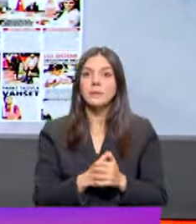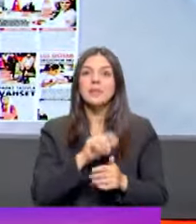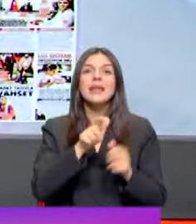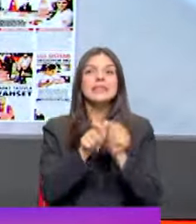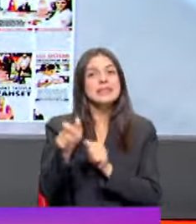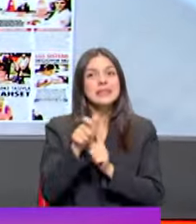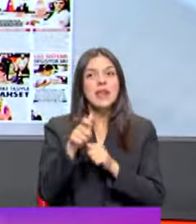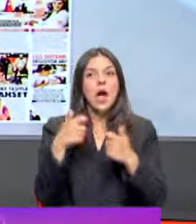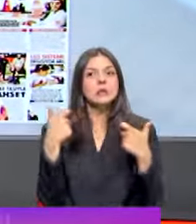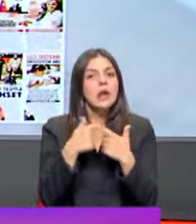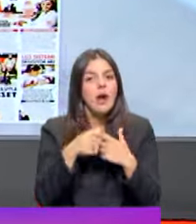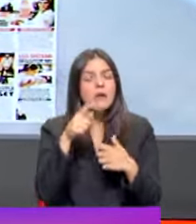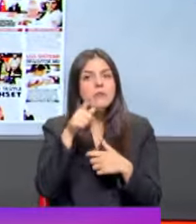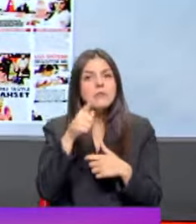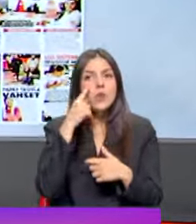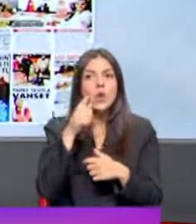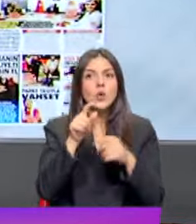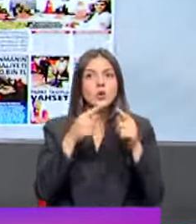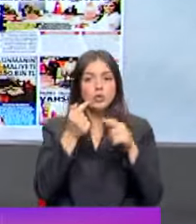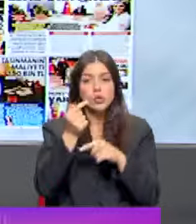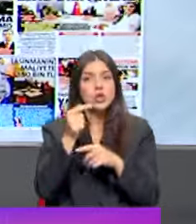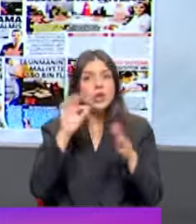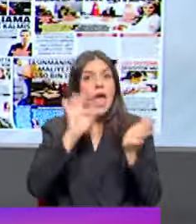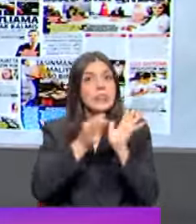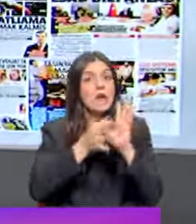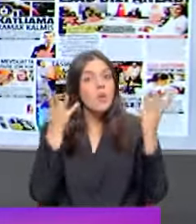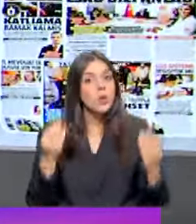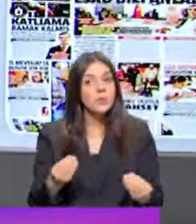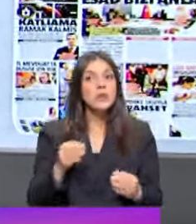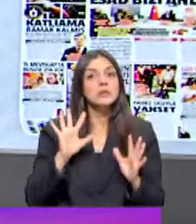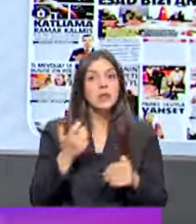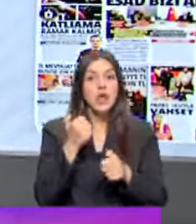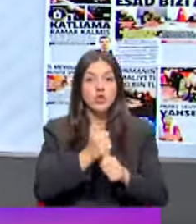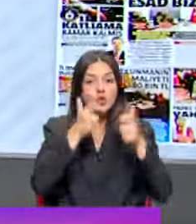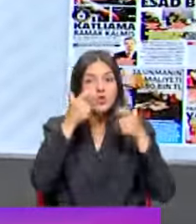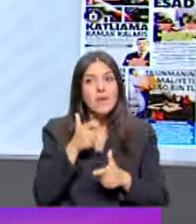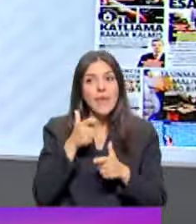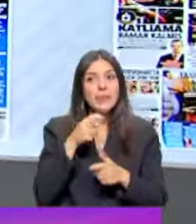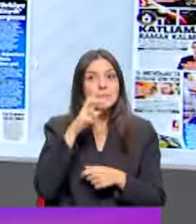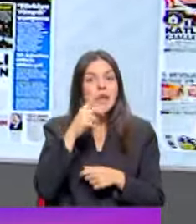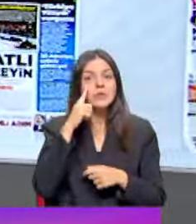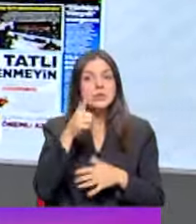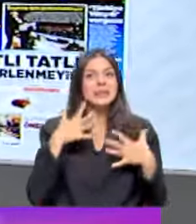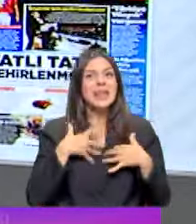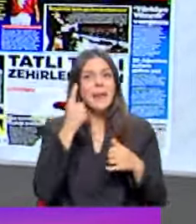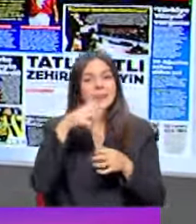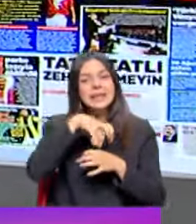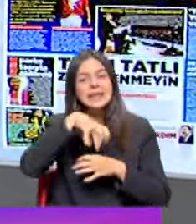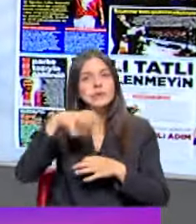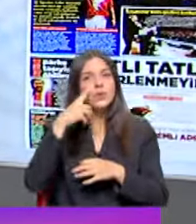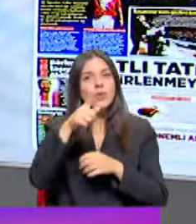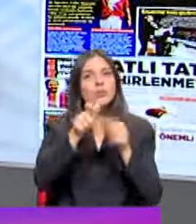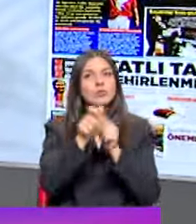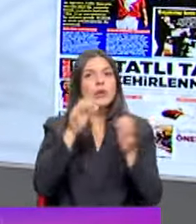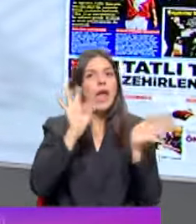Silahlı saldırıda kurşunlara hedef olabilirlerdi. Zaten güvenlik personeli anlamında sağlıkçıların bir kısmı bu